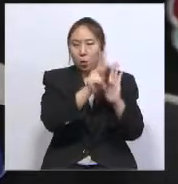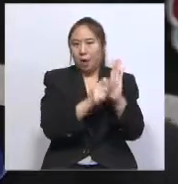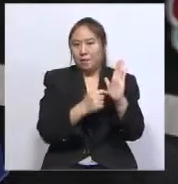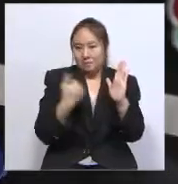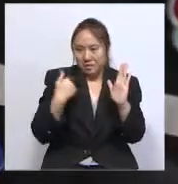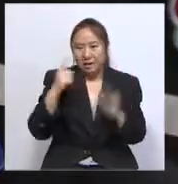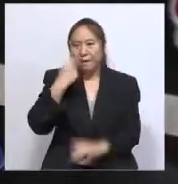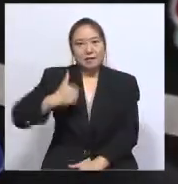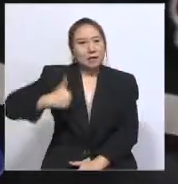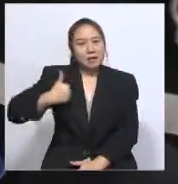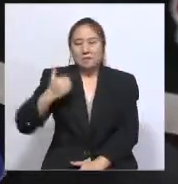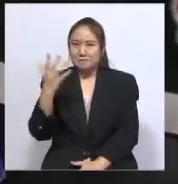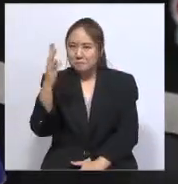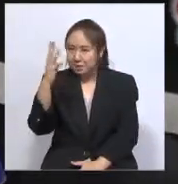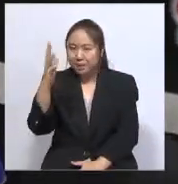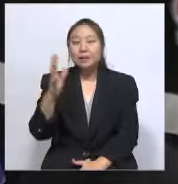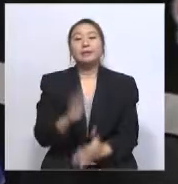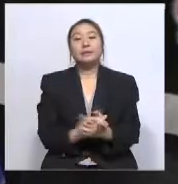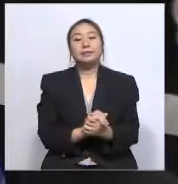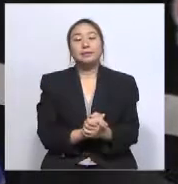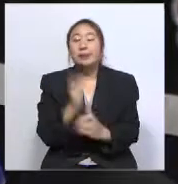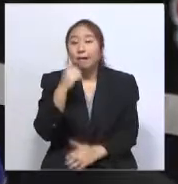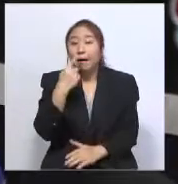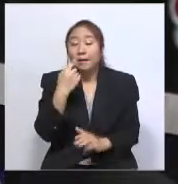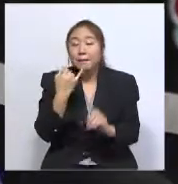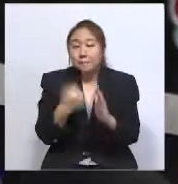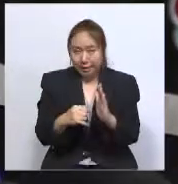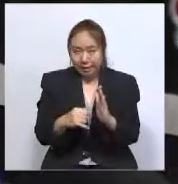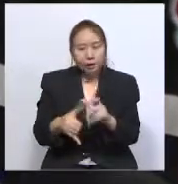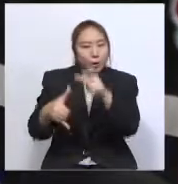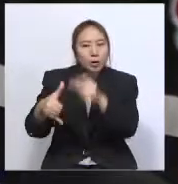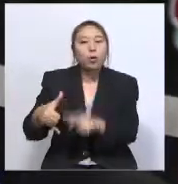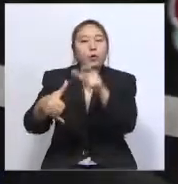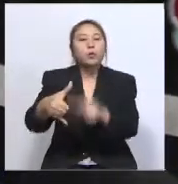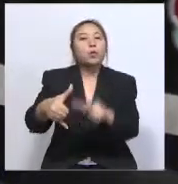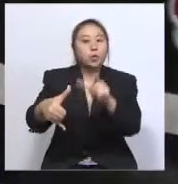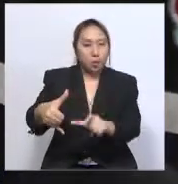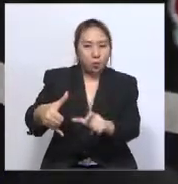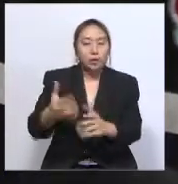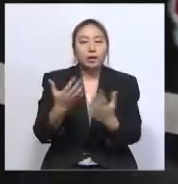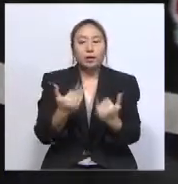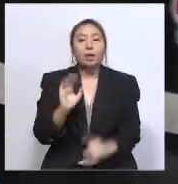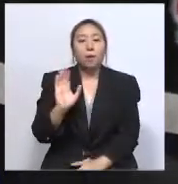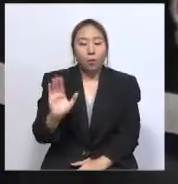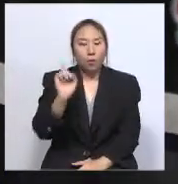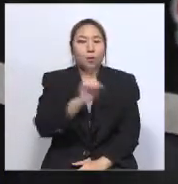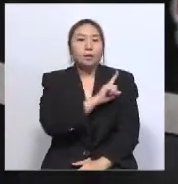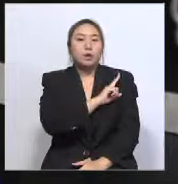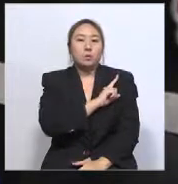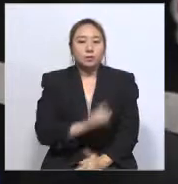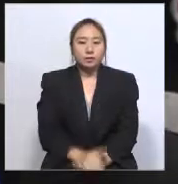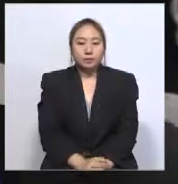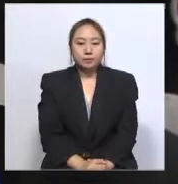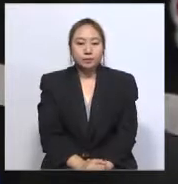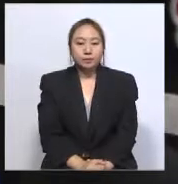ผู้มีอิทธิพลนะครับนะแต่ว่าใครทำก็เป็นเรื่องเฉพาะบุคคลนะครับนะเพราะนั้นเมื่อเป็นเรื่องเฉพาะบุคคลก็ต้องรับผิดชอบในส่วนนั้นไป